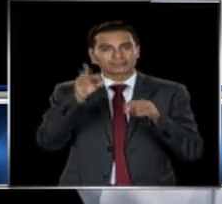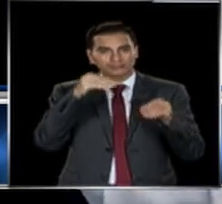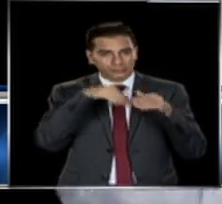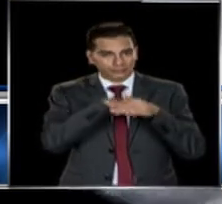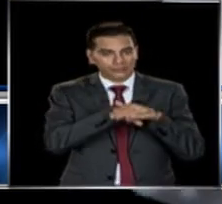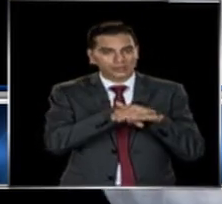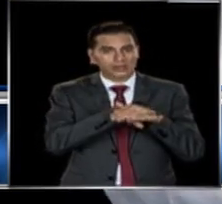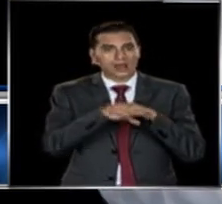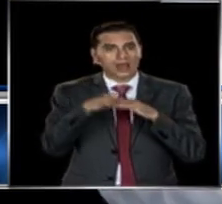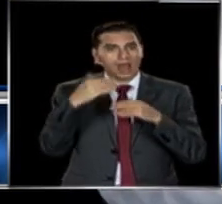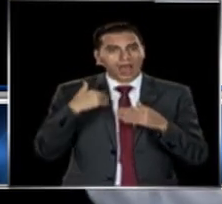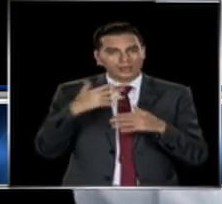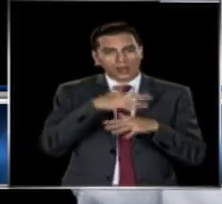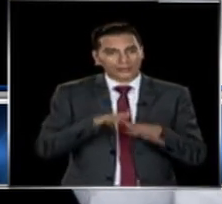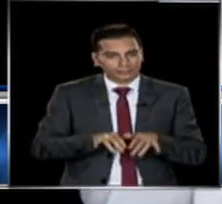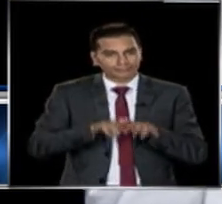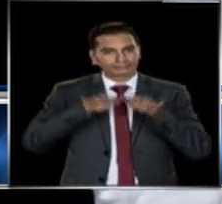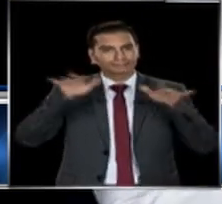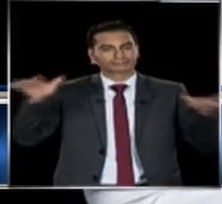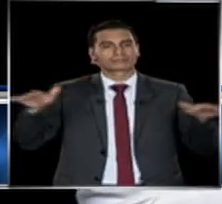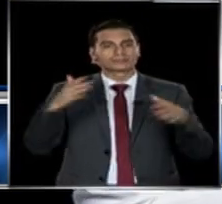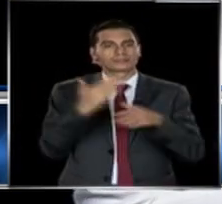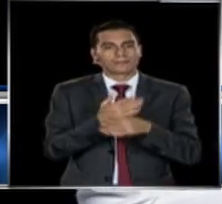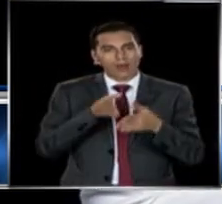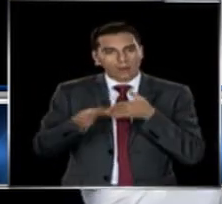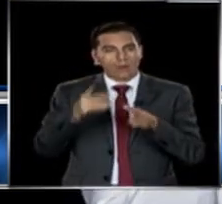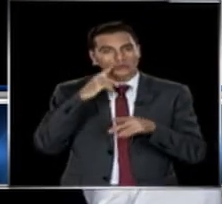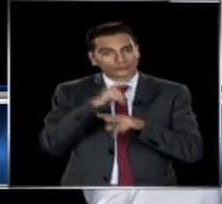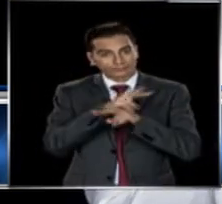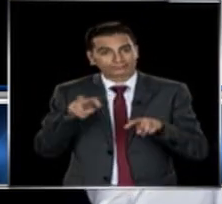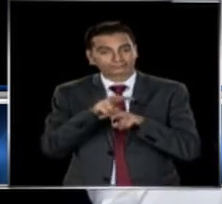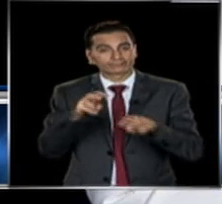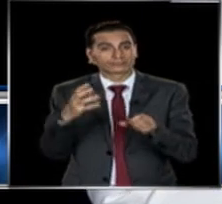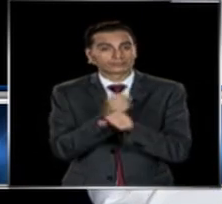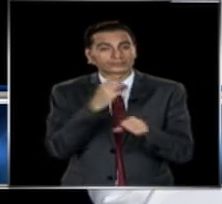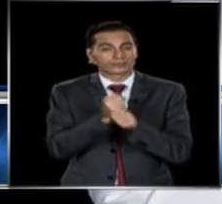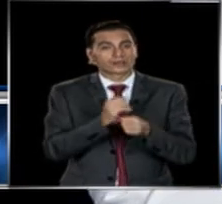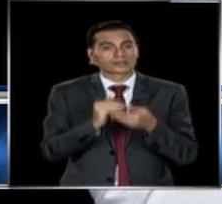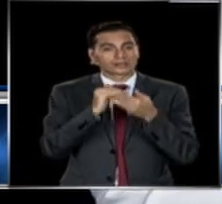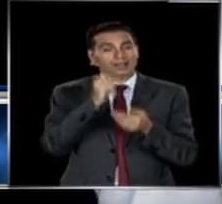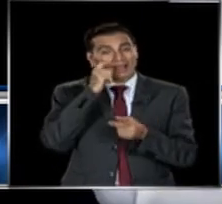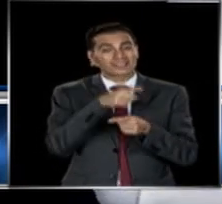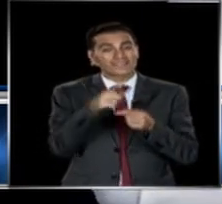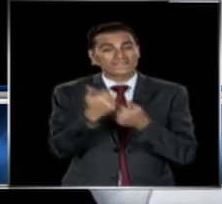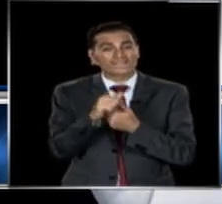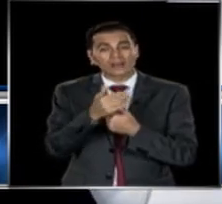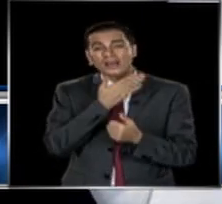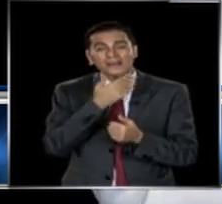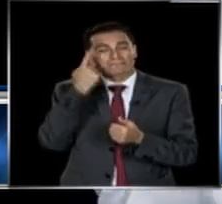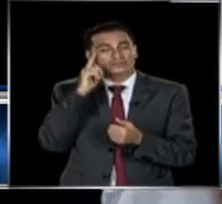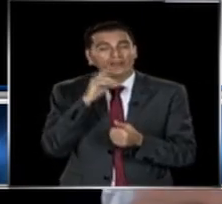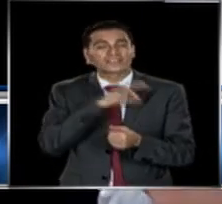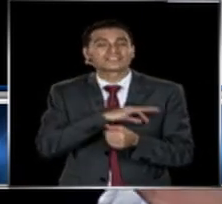يقولنا، إحنا هنروح. كويس. لأن جدا. في بعض الناس لسه مش واعية مزايا البطاقة، وإحنا